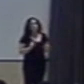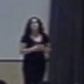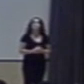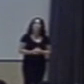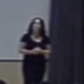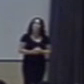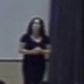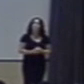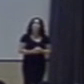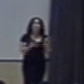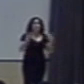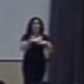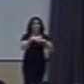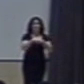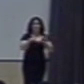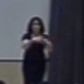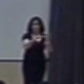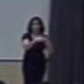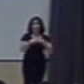i les xarxes socials